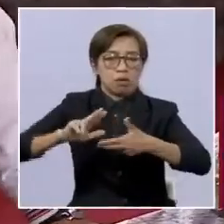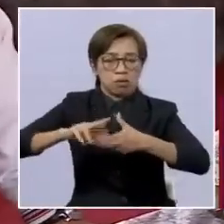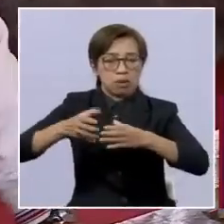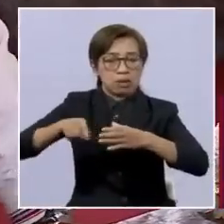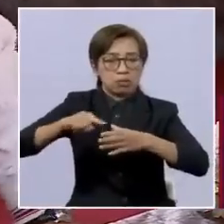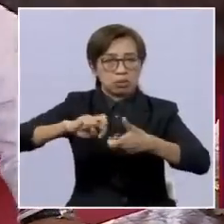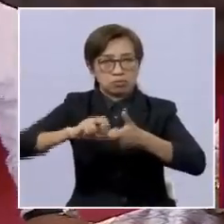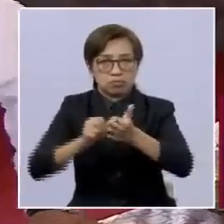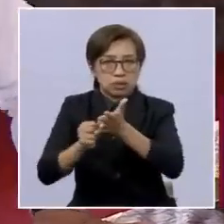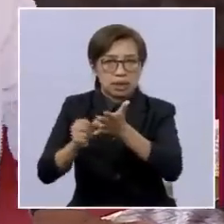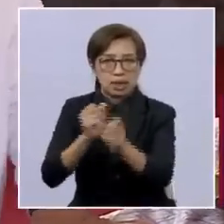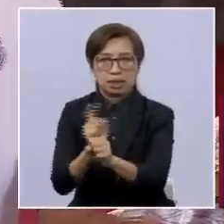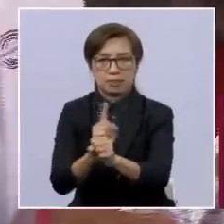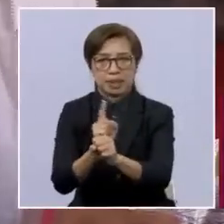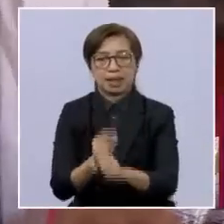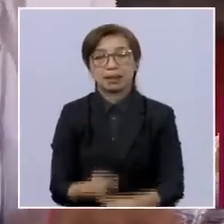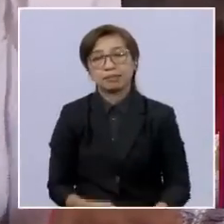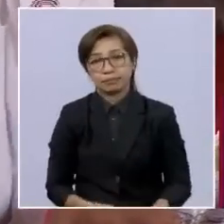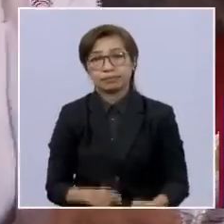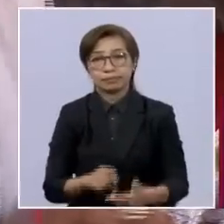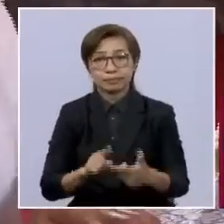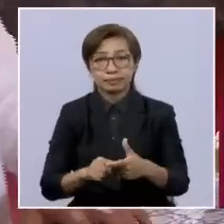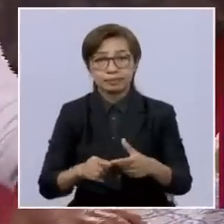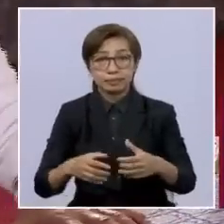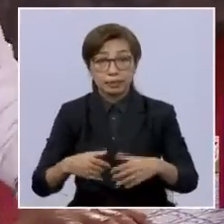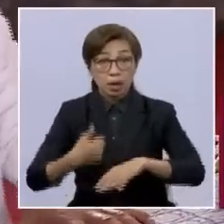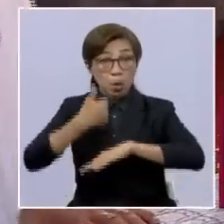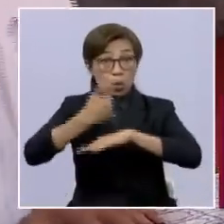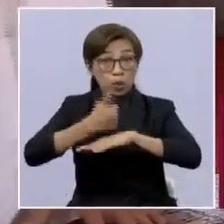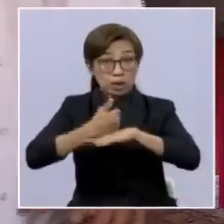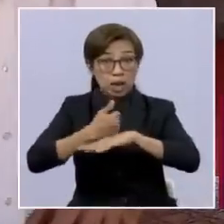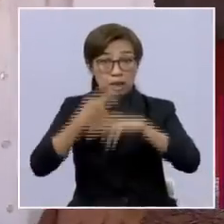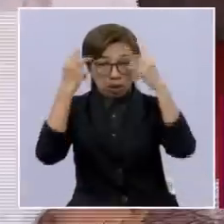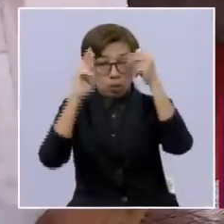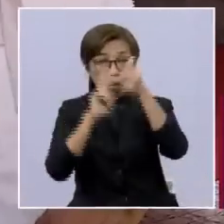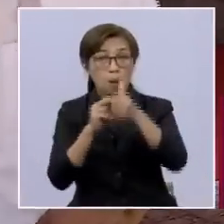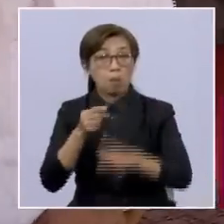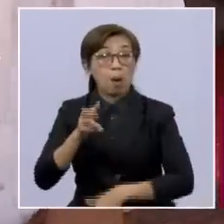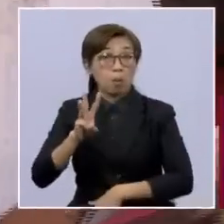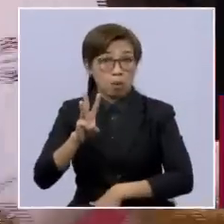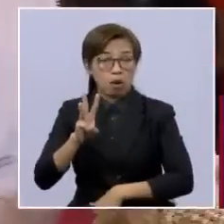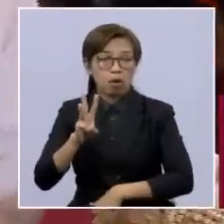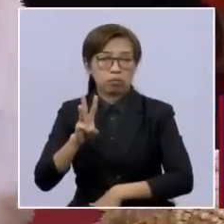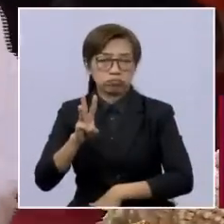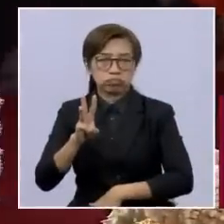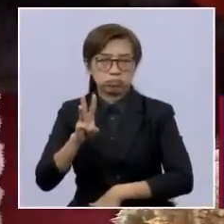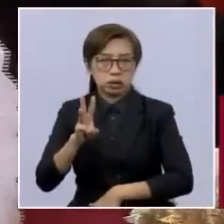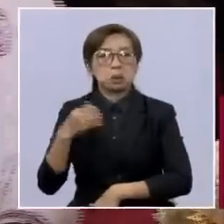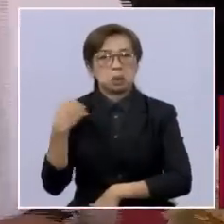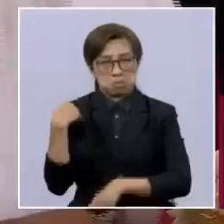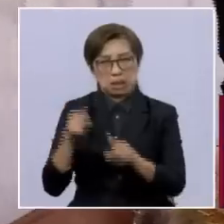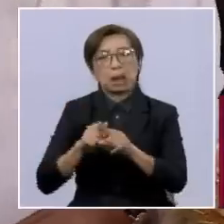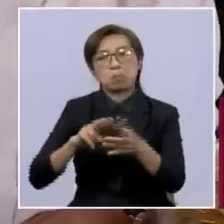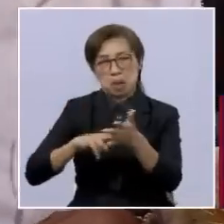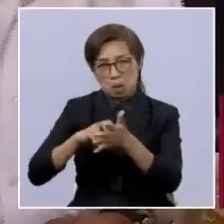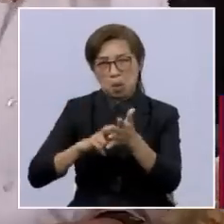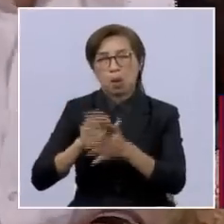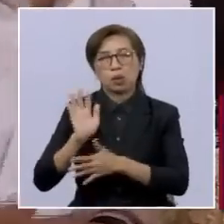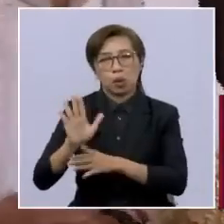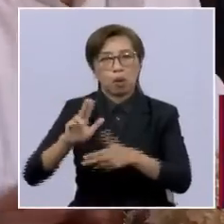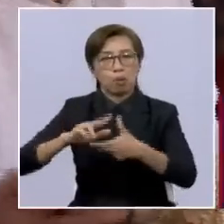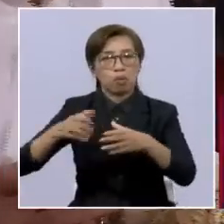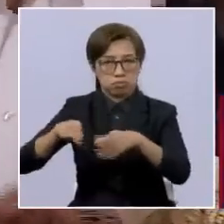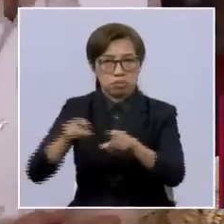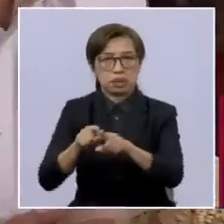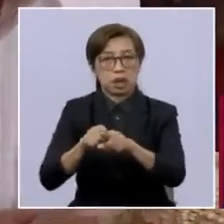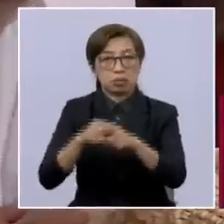การณ์ดังกล่าวอย่างไรจุดอ่อนของหัวหน้าพรรคก็มีเหมือนกันนะคะอย่างพลเอกประวิตรอะค่ะถือเป็นจุดอ่อนหรือเป็นข้อจำกัดเพรา